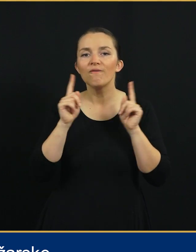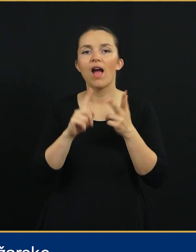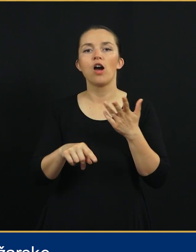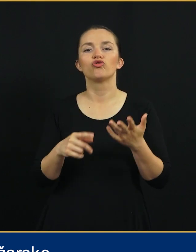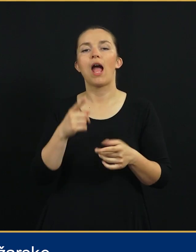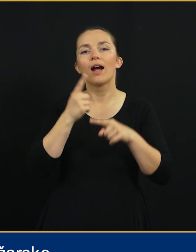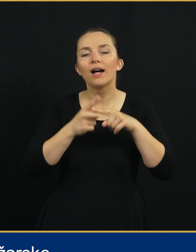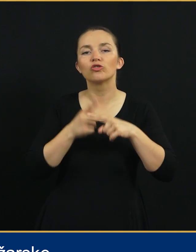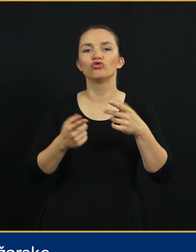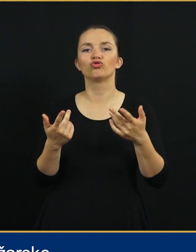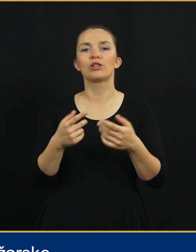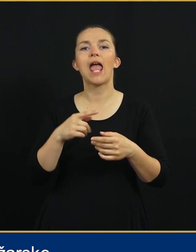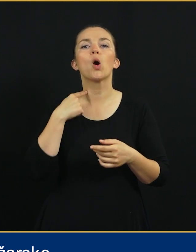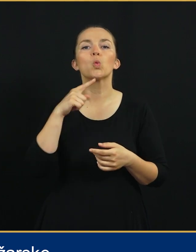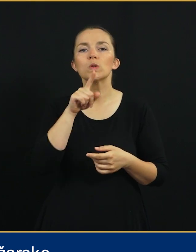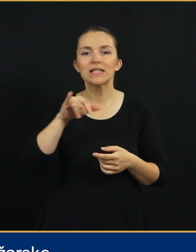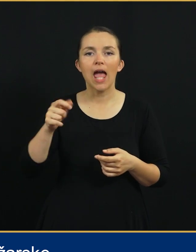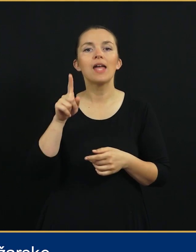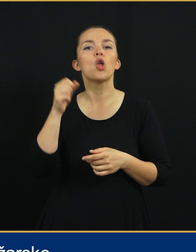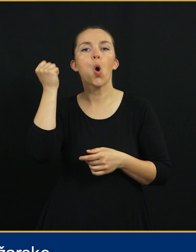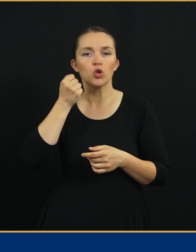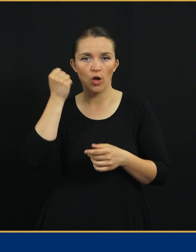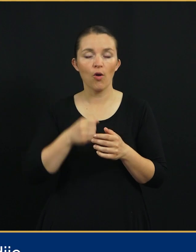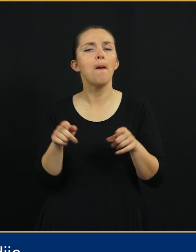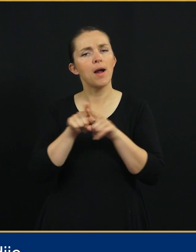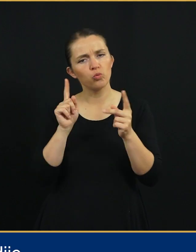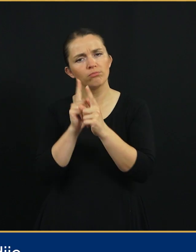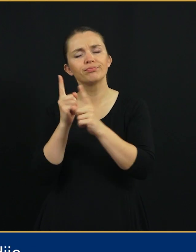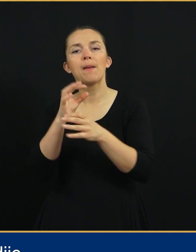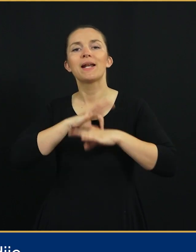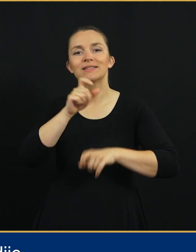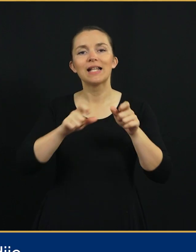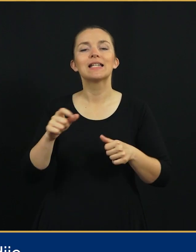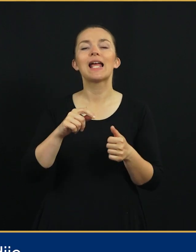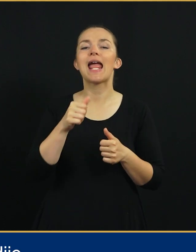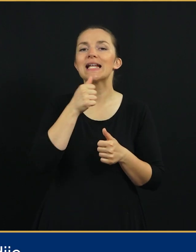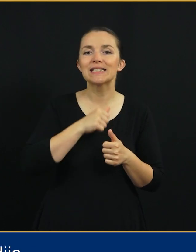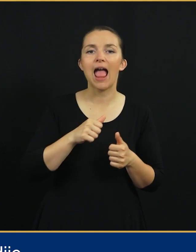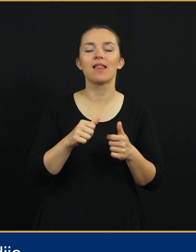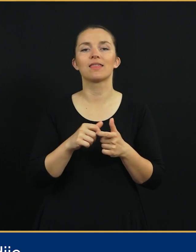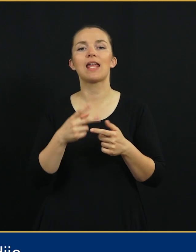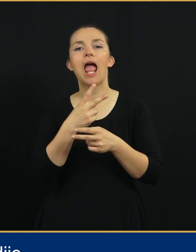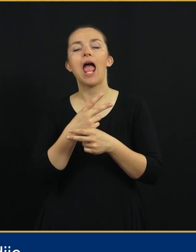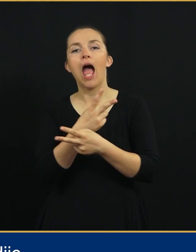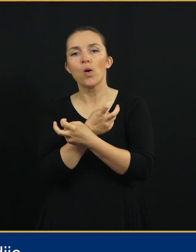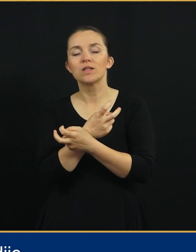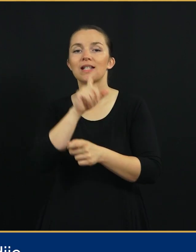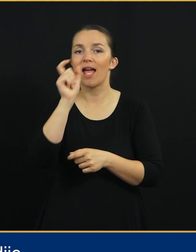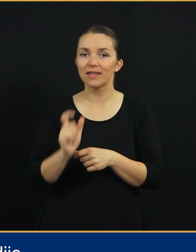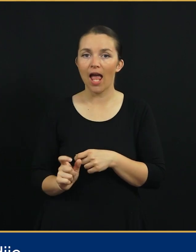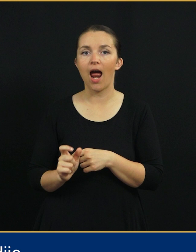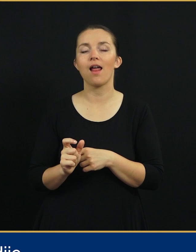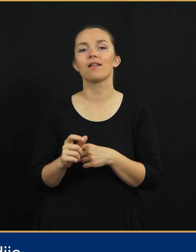Slovaške, Grčije, Gruzije in Kosova, pa tudi s predsedniki Islandije, Avstrije,